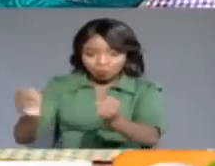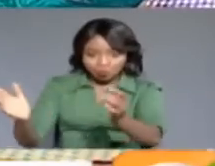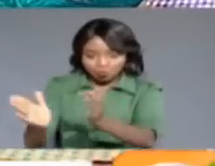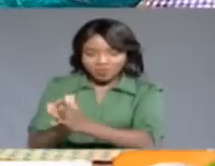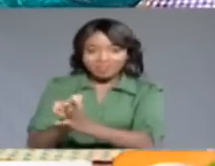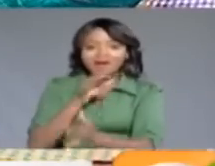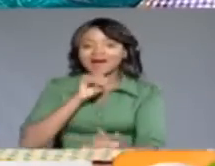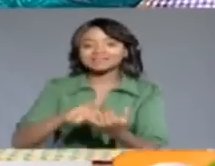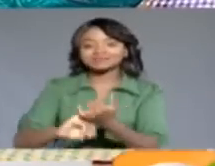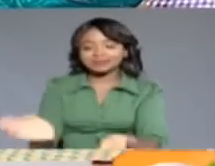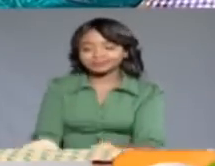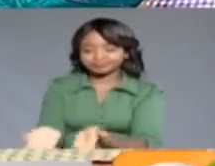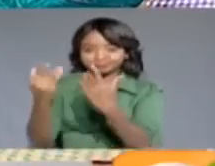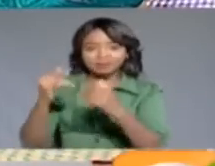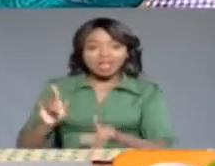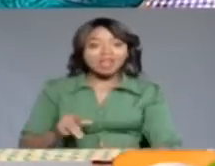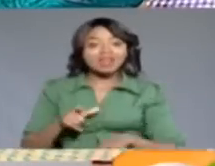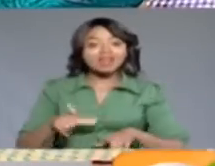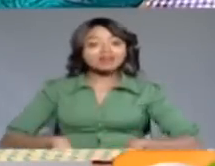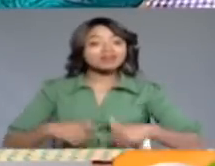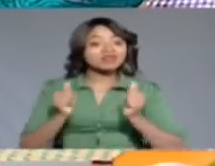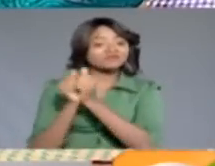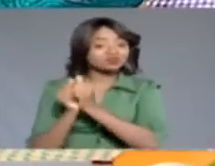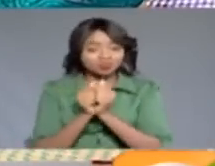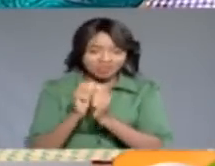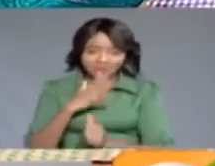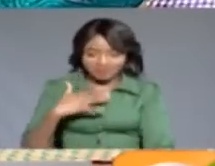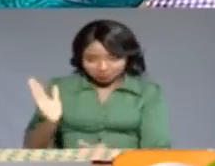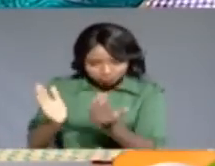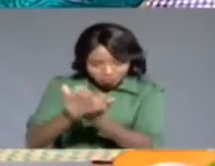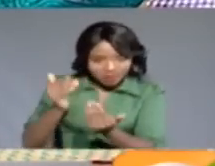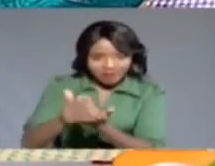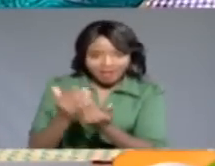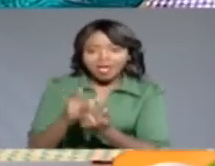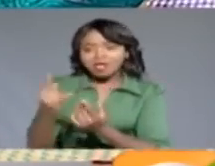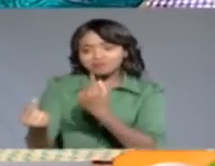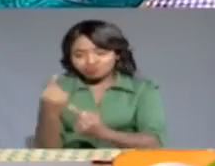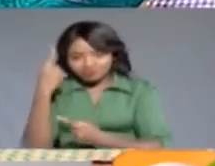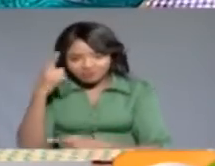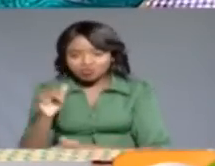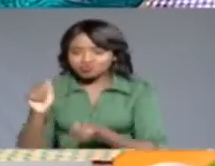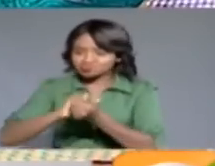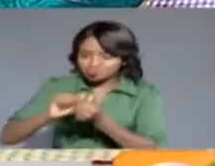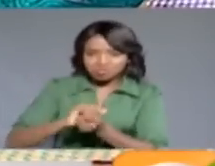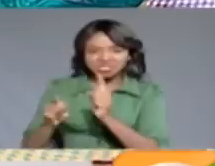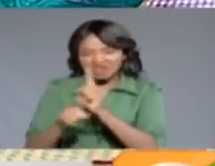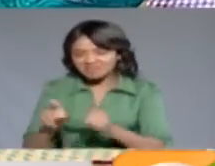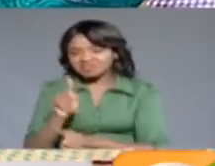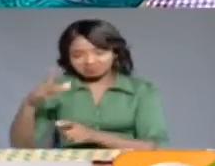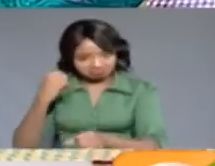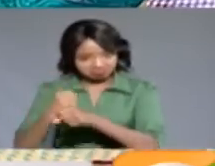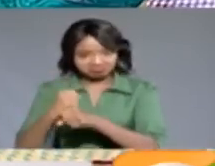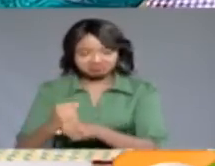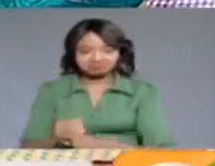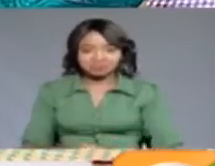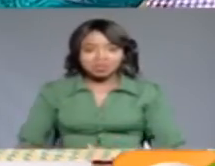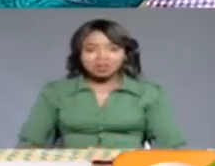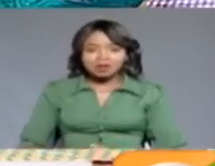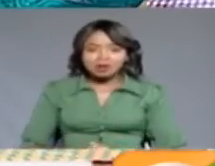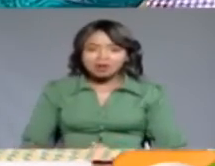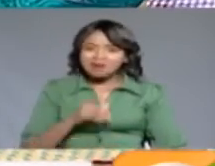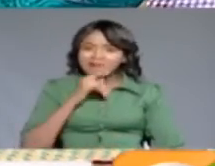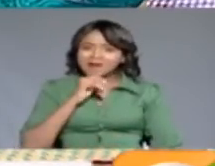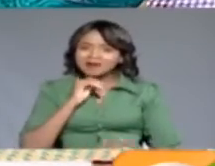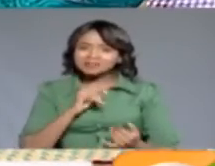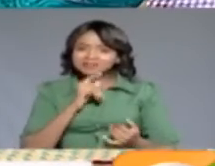mumewe. Akampa mumewe dadake, akamwambia kaa na huyu shemegi, atakupikia, atakufulia, atakusafishia nyumba, ataangalia watoto. Huyu mume